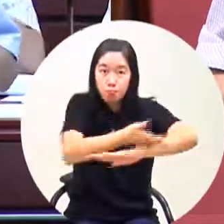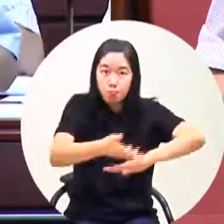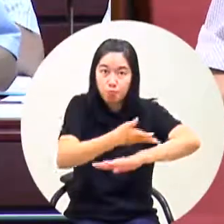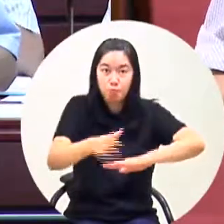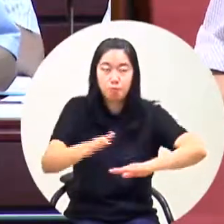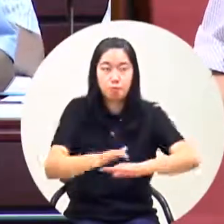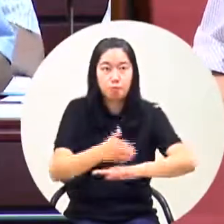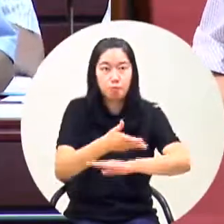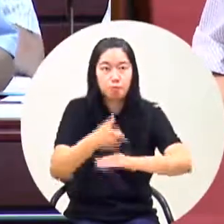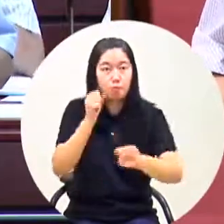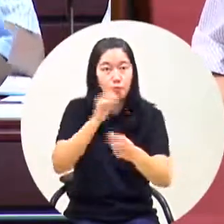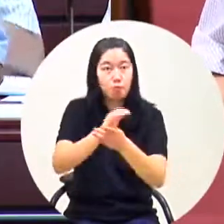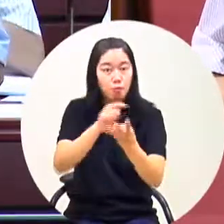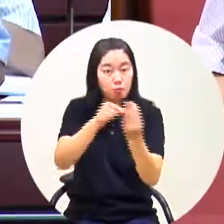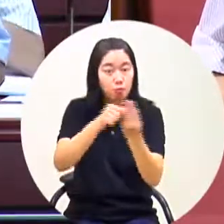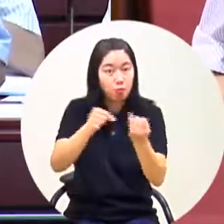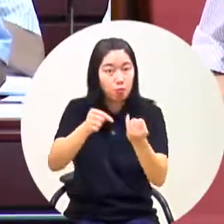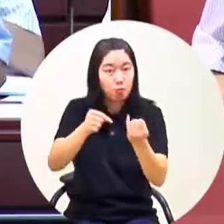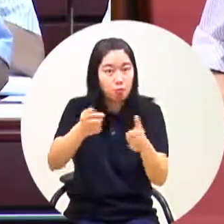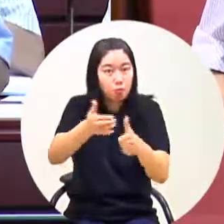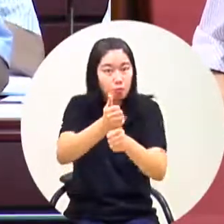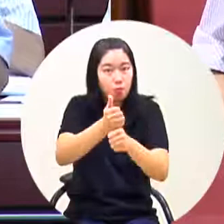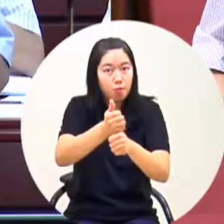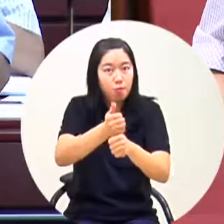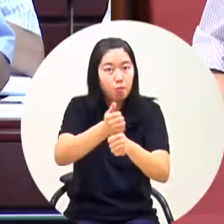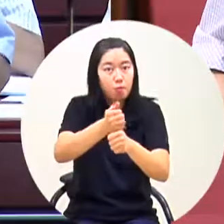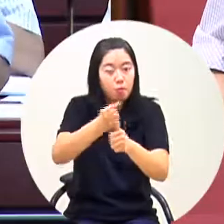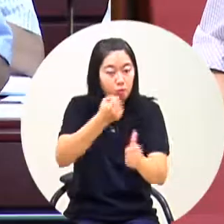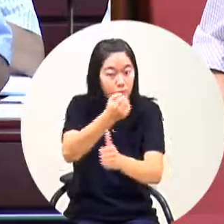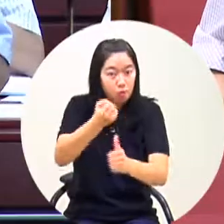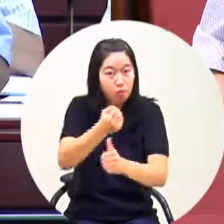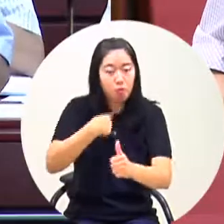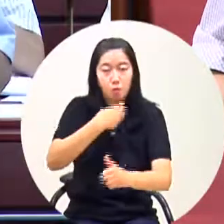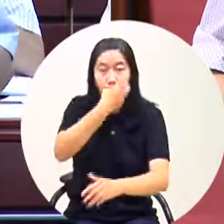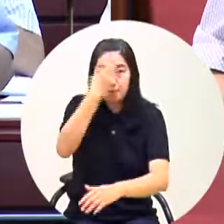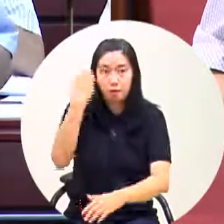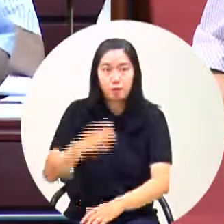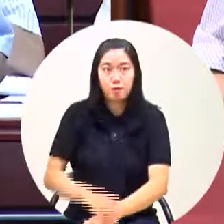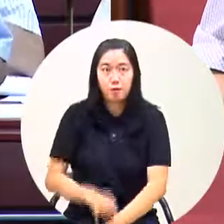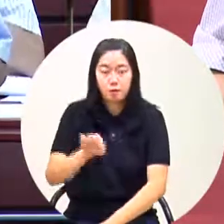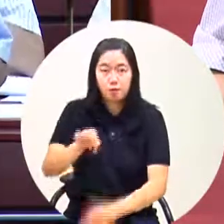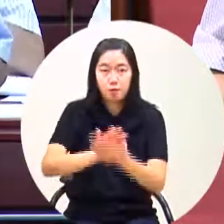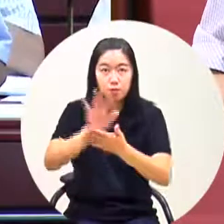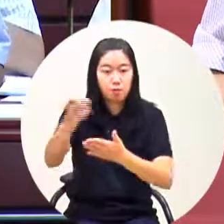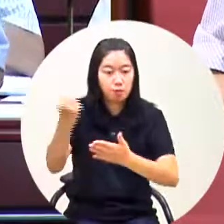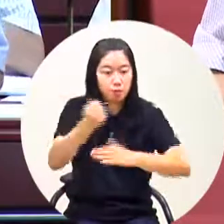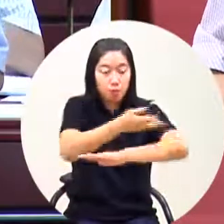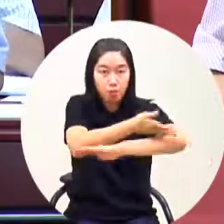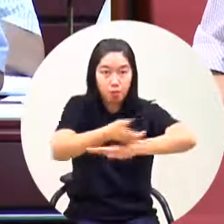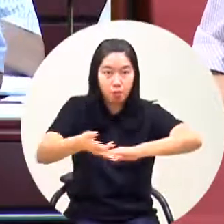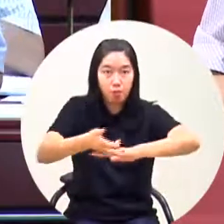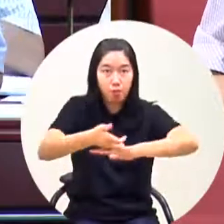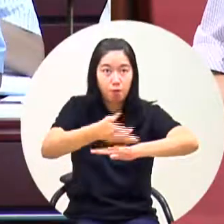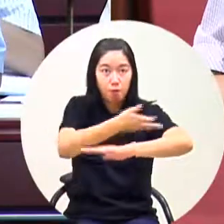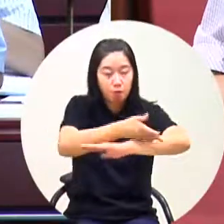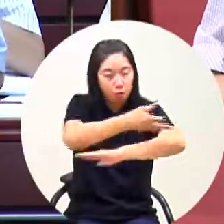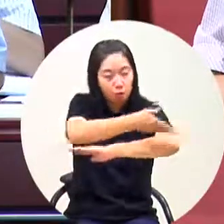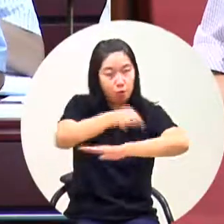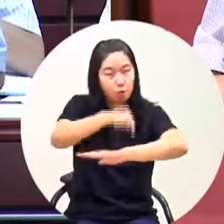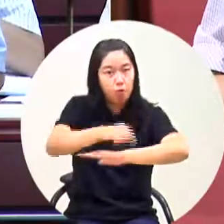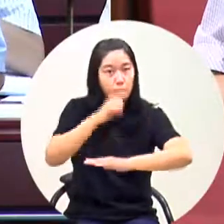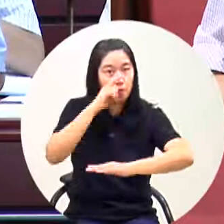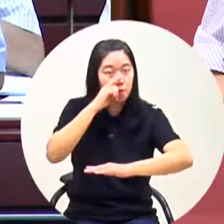管制。氨氮的这个总量管制，好，因为我们发现就讲，在后进溪内底，伊的污染物其实